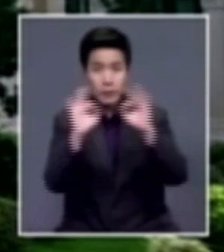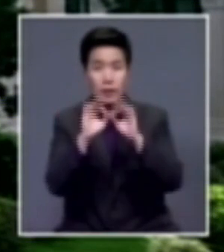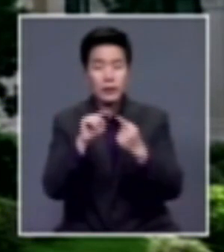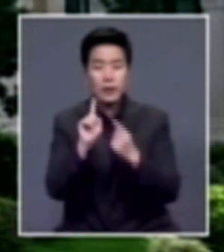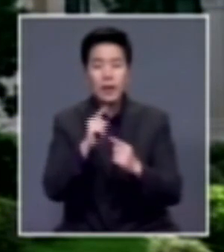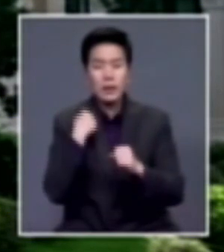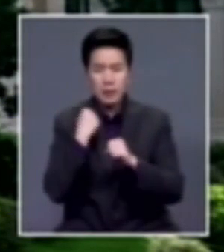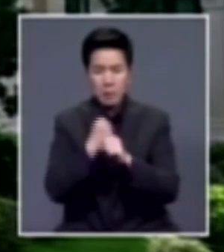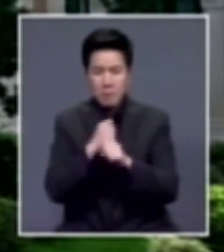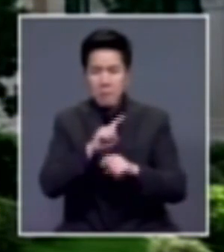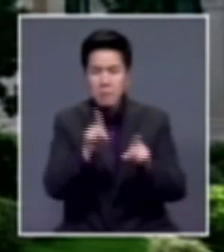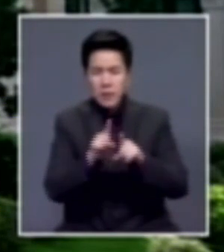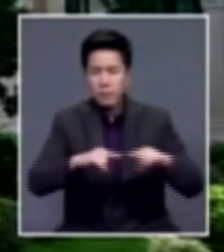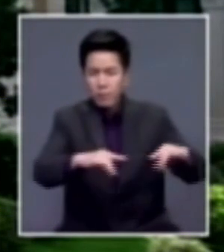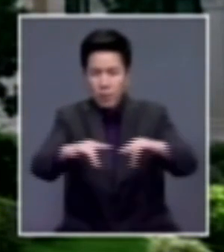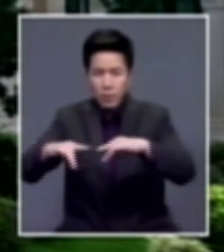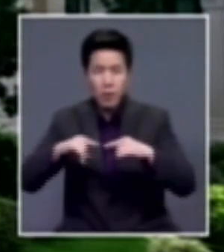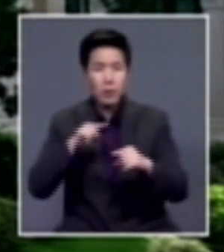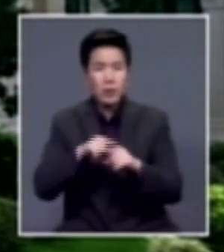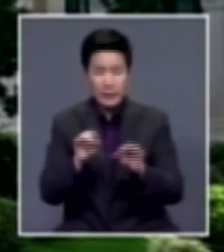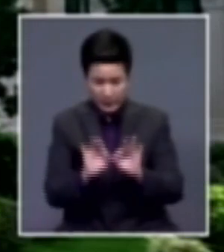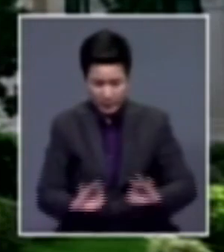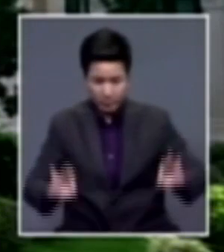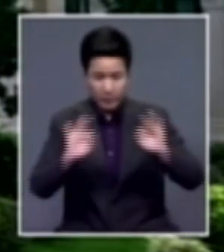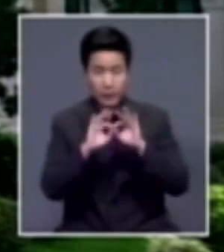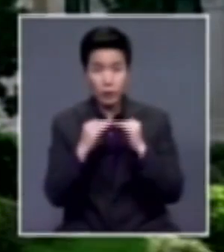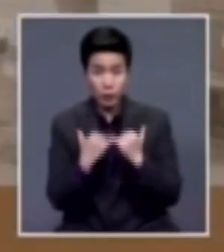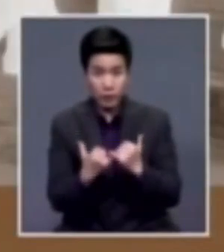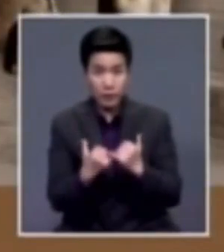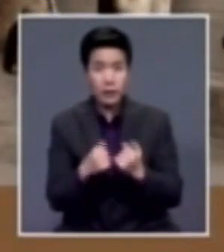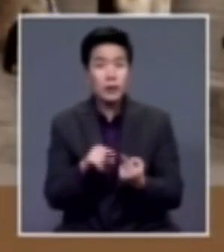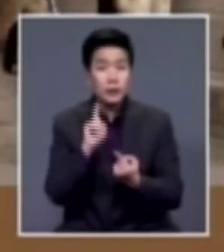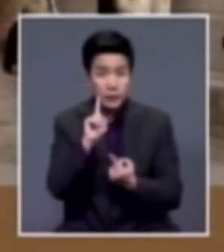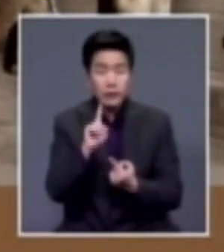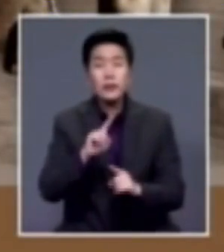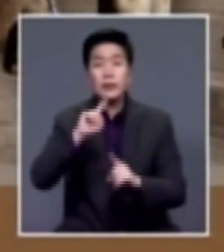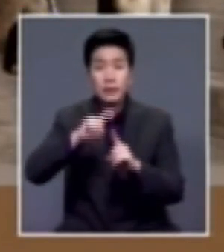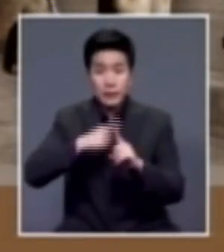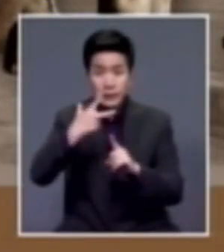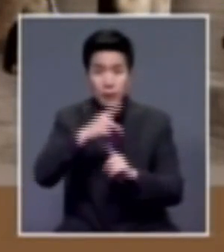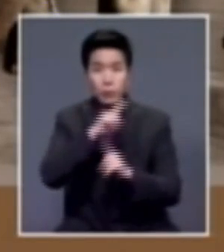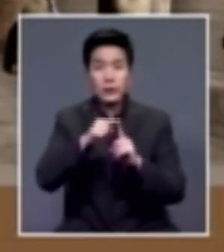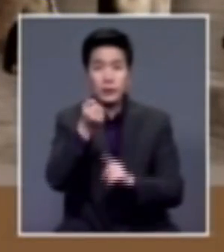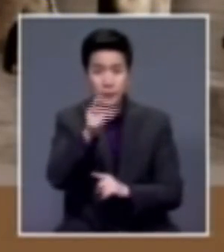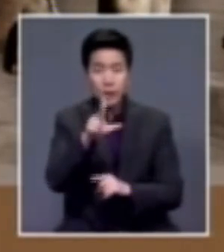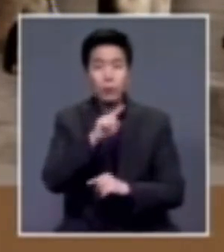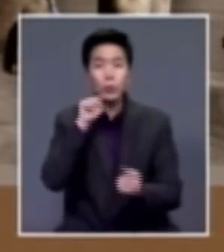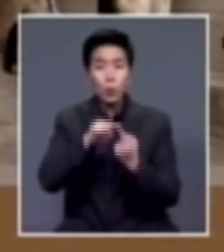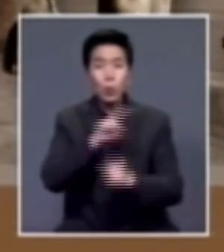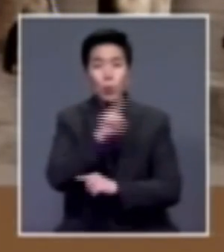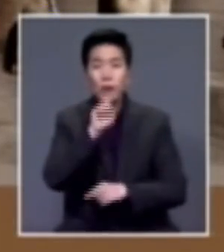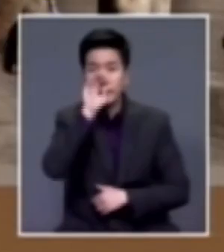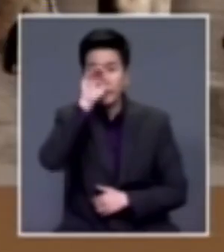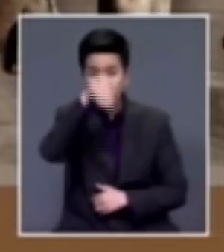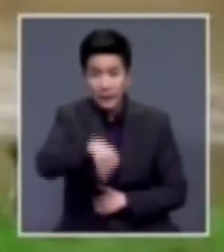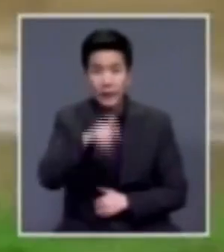ำให้เกิดความขัดแย้งในช่วงระยะเวลาอันสำคัญยิ่งนี้อาทิวันที่13มีนาคมของทุกปีเป็นวันช้างไทย